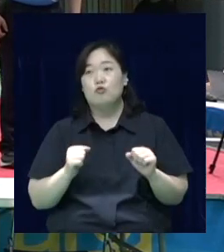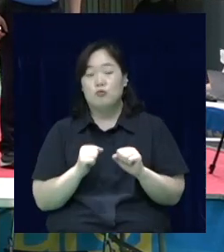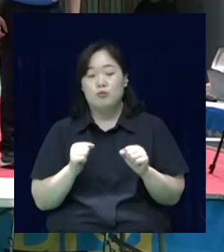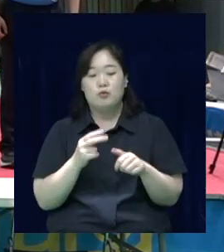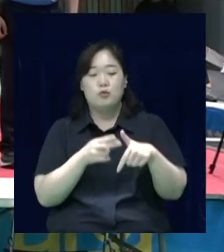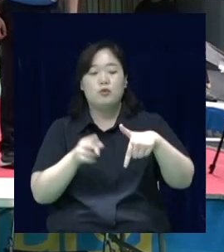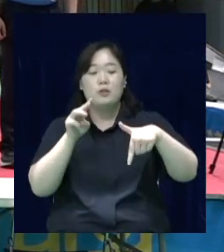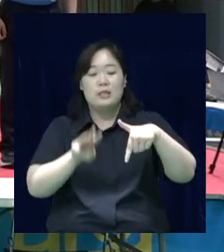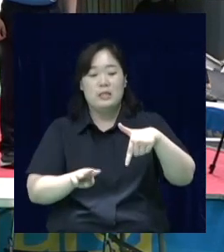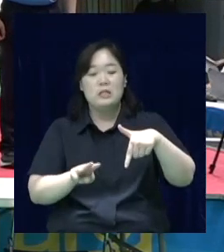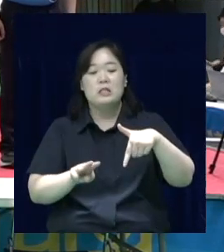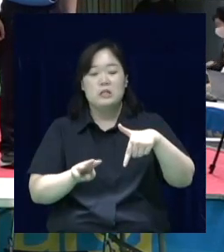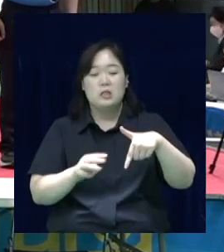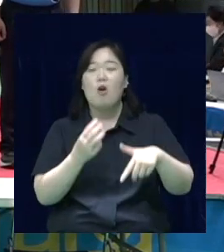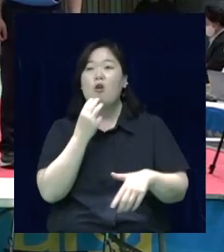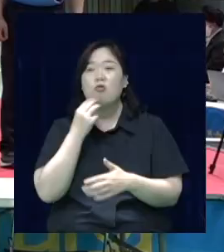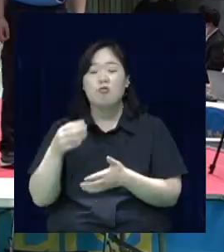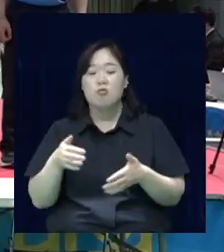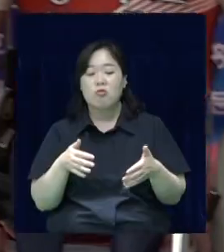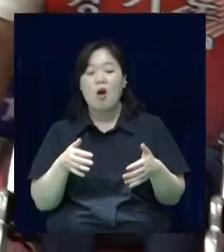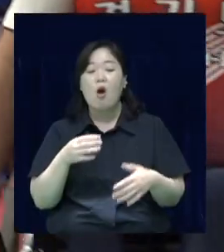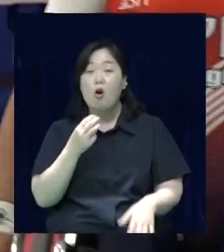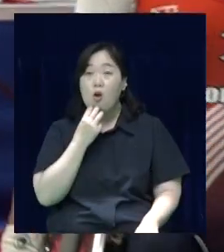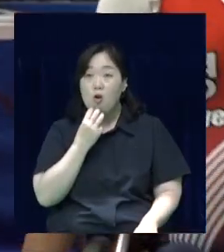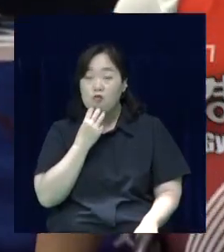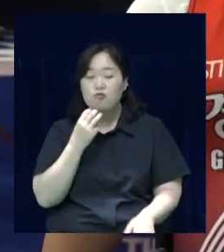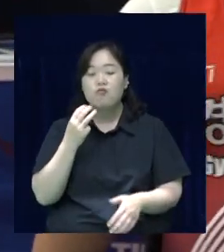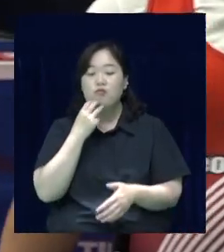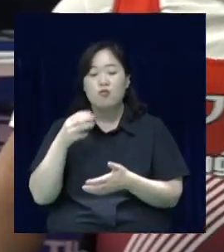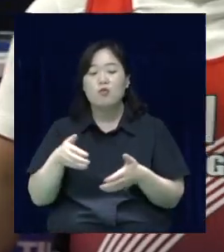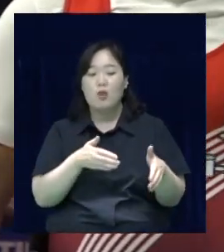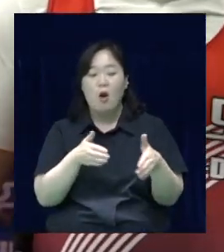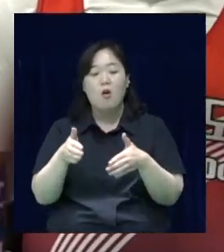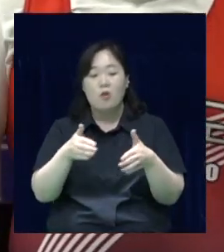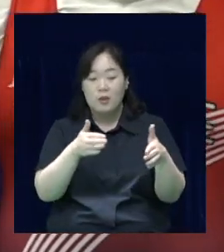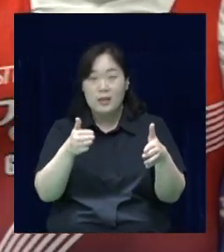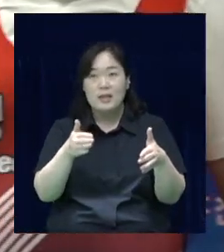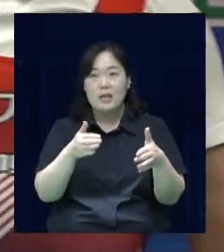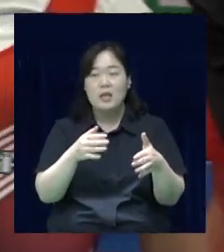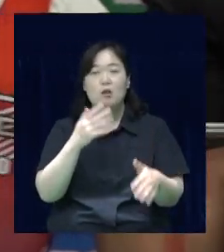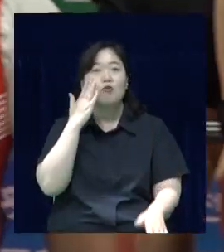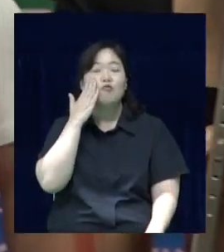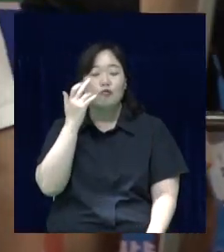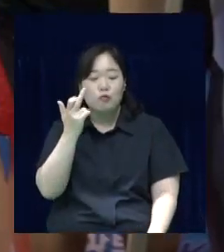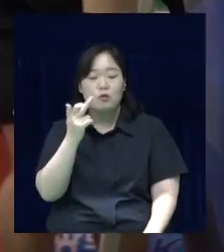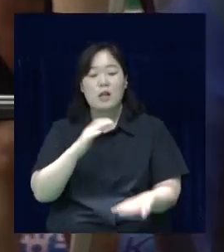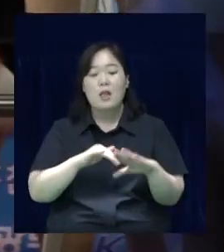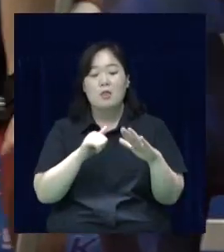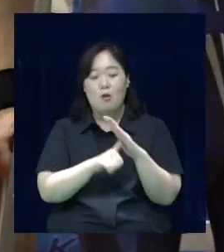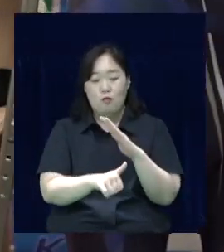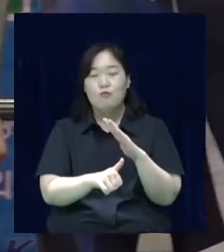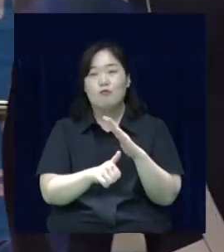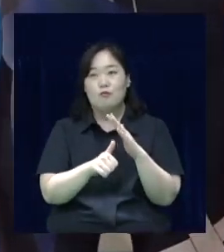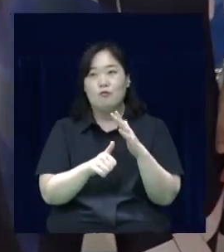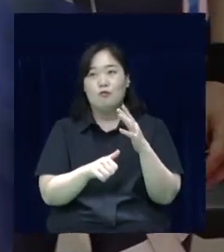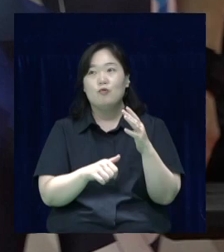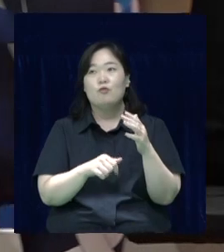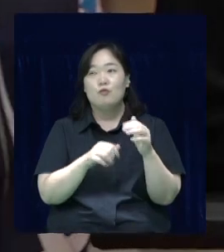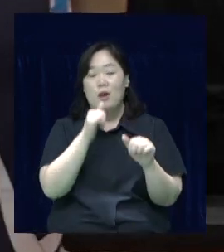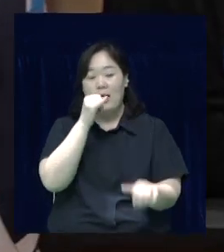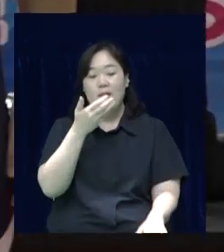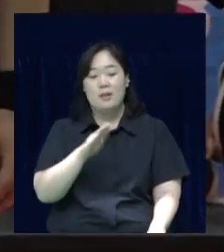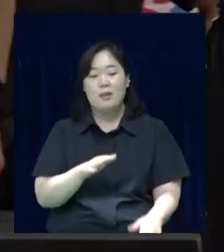소속의 이동명 서울 소속의 문정훈 경기 소속의 황찬우 그리고 울산 소속의 정금산 선수가 이제 이